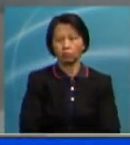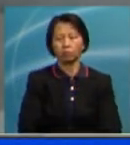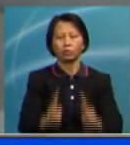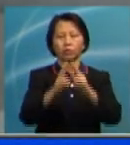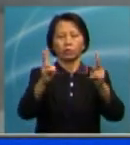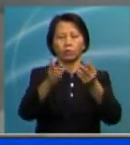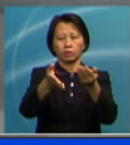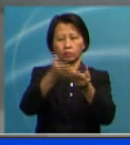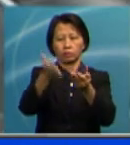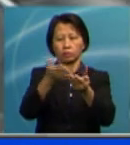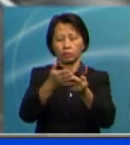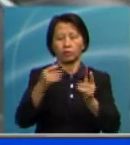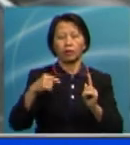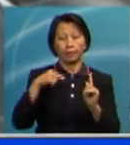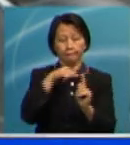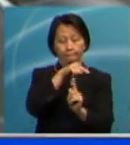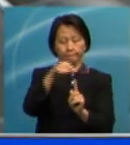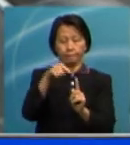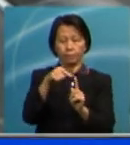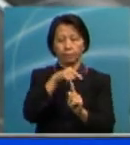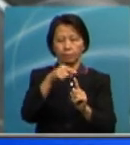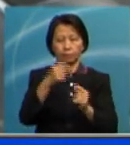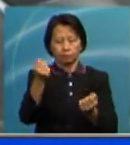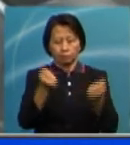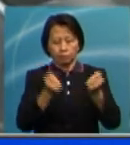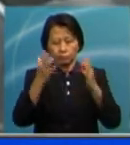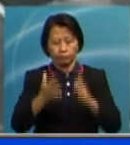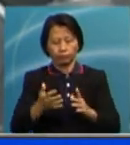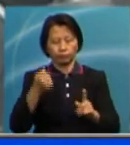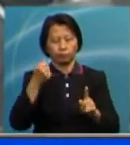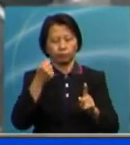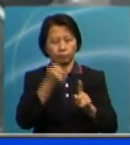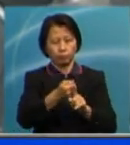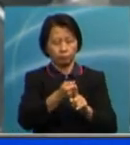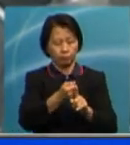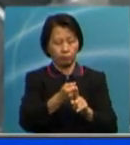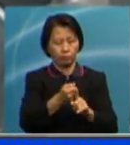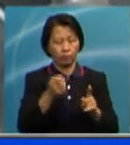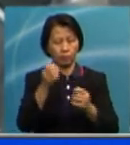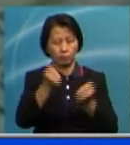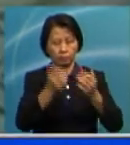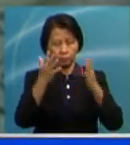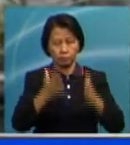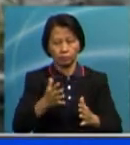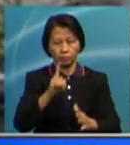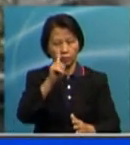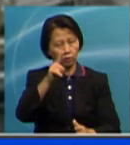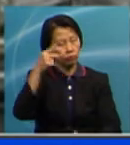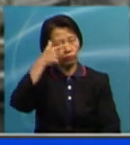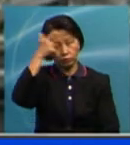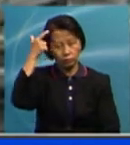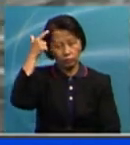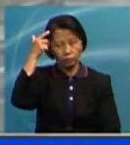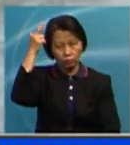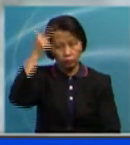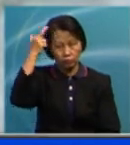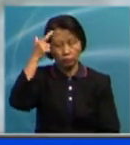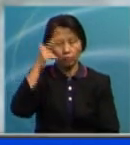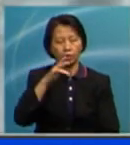senang ini bila pilot dituduh sebagai satu sebab